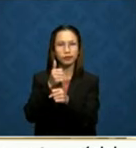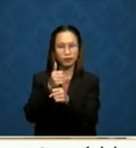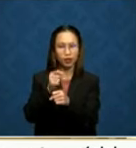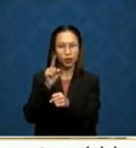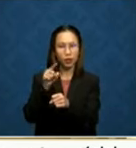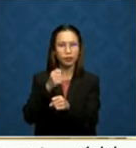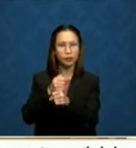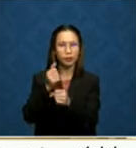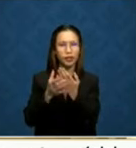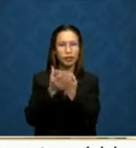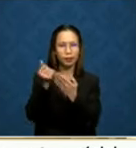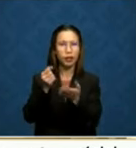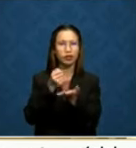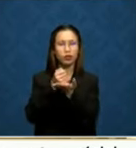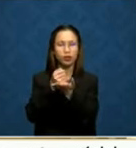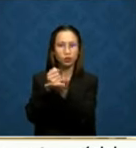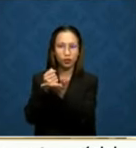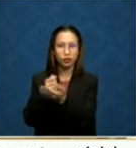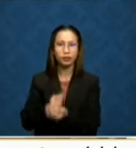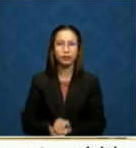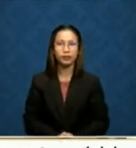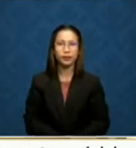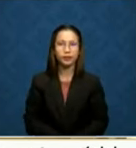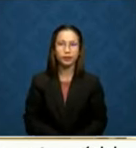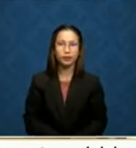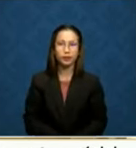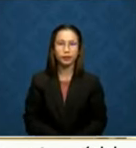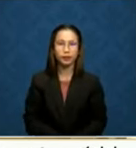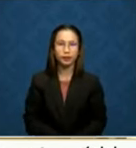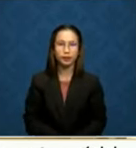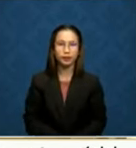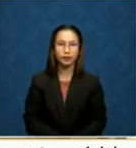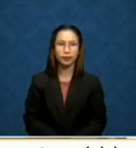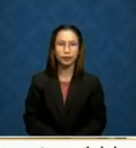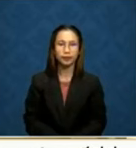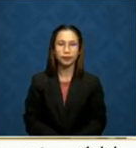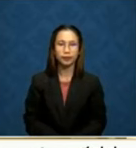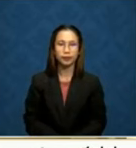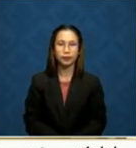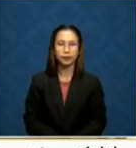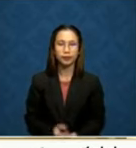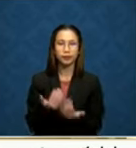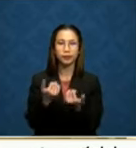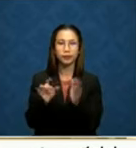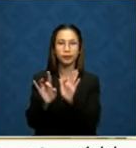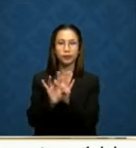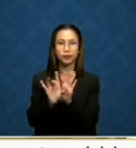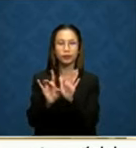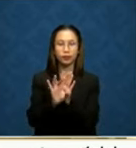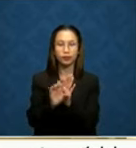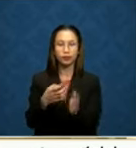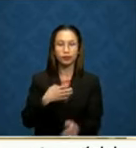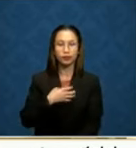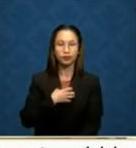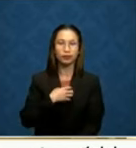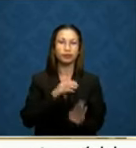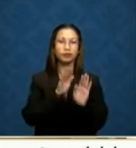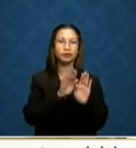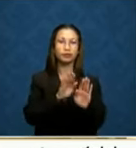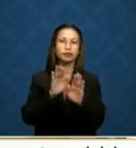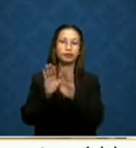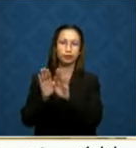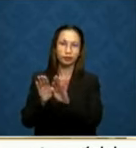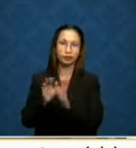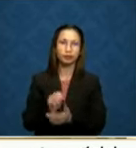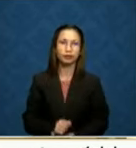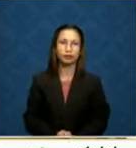ภาพแ่นอนก็อยากจะเห็นว่าจะช่วยกเรื่องนี้อย่ไรและเรื่องสุดท้ายที่จะฝากไปถึงท่